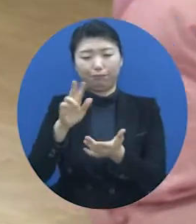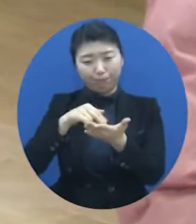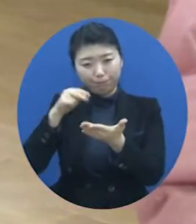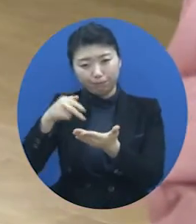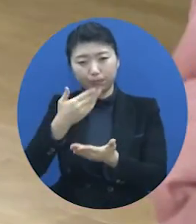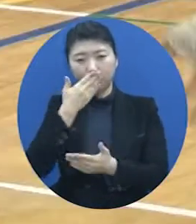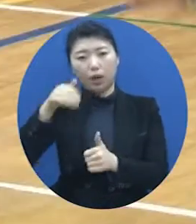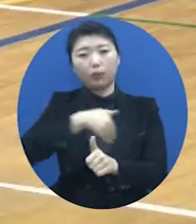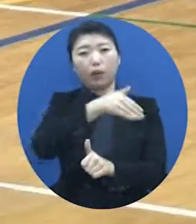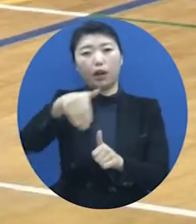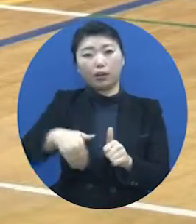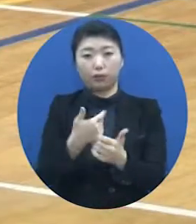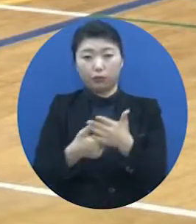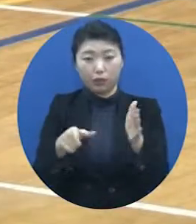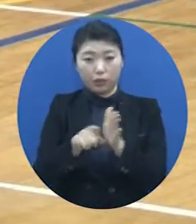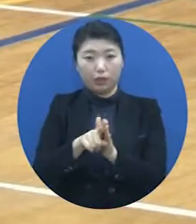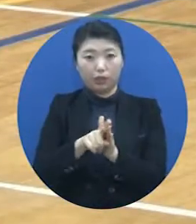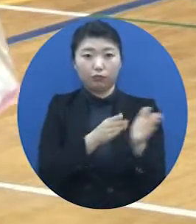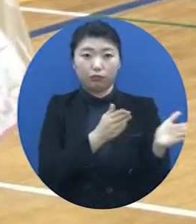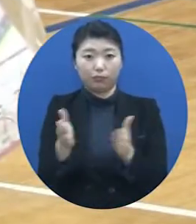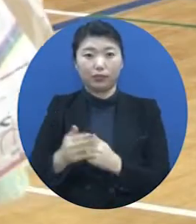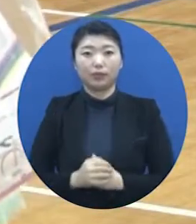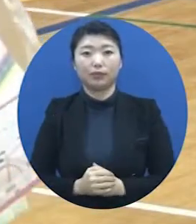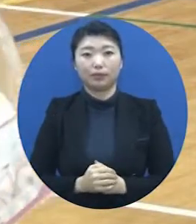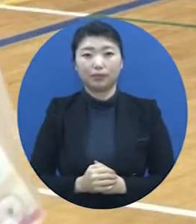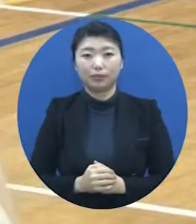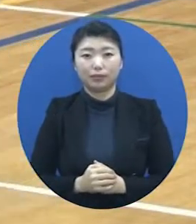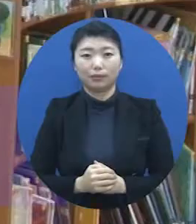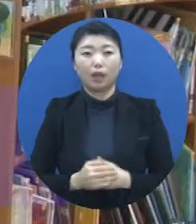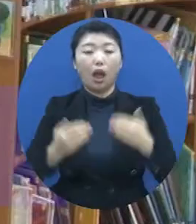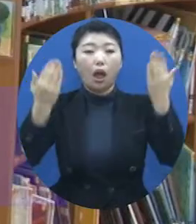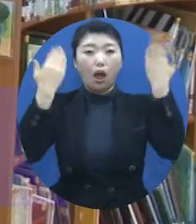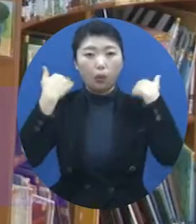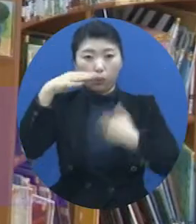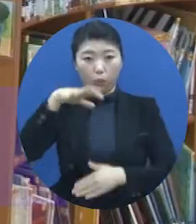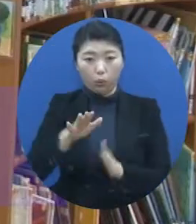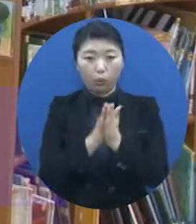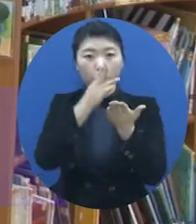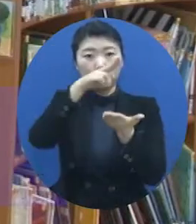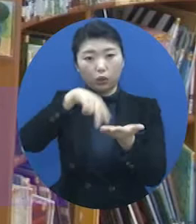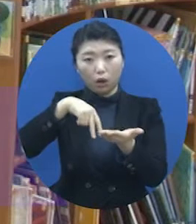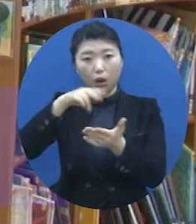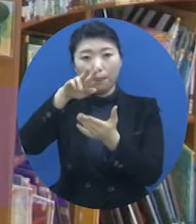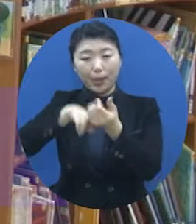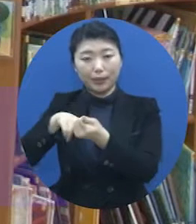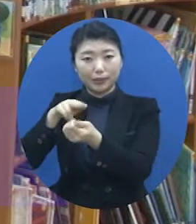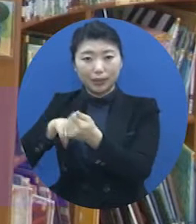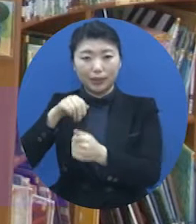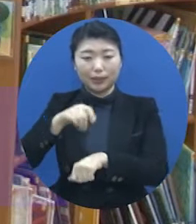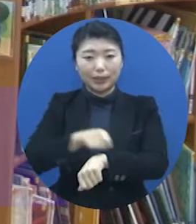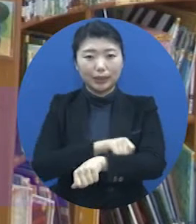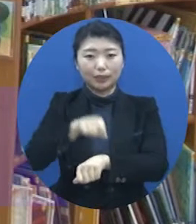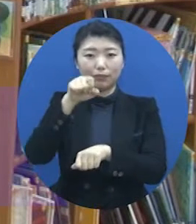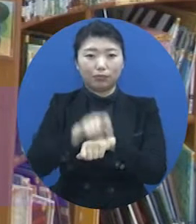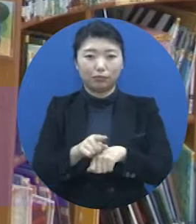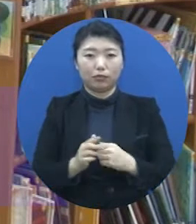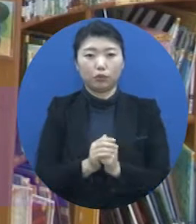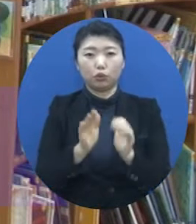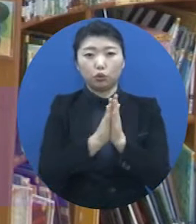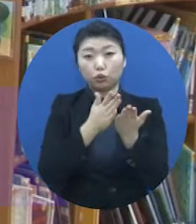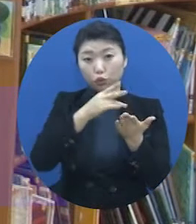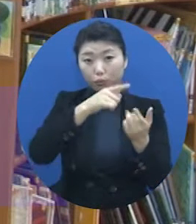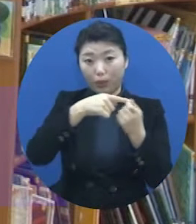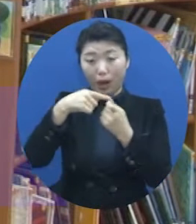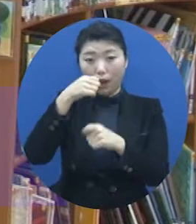수 있는 환경을 만들기 위해 마련됐습니다. 우리 학교의 도서 바자회는 특징이 있는데